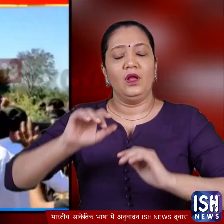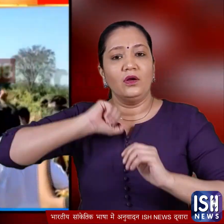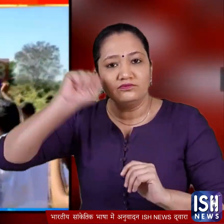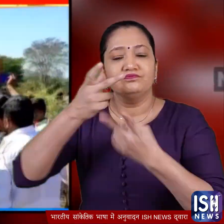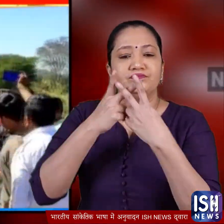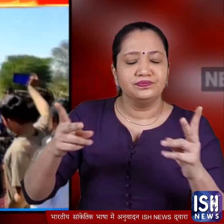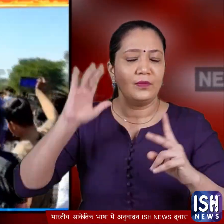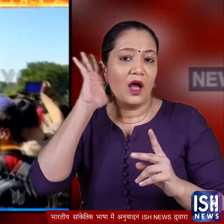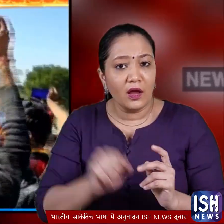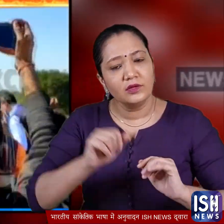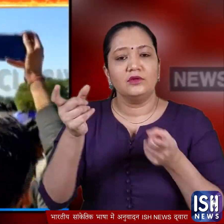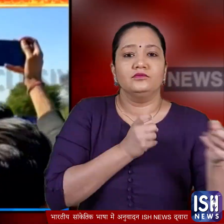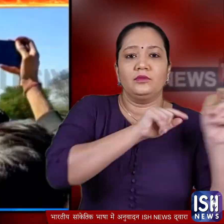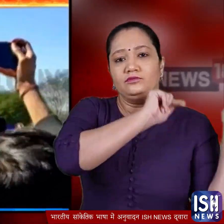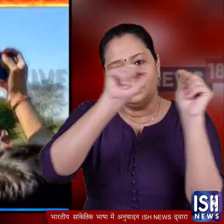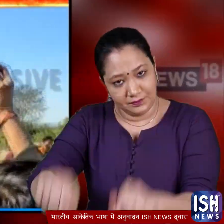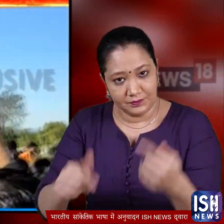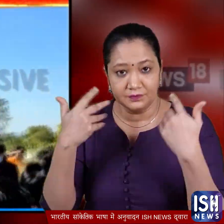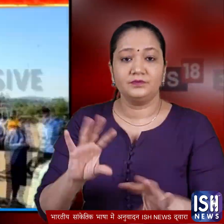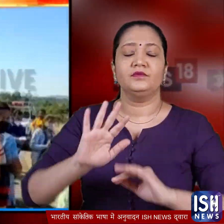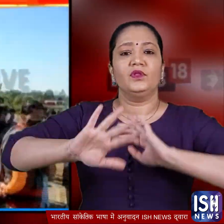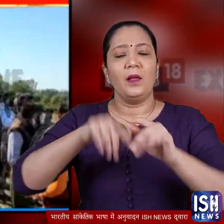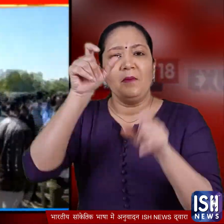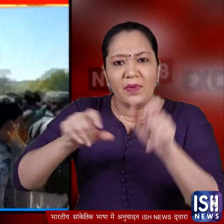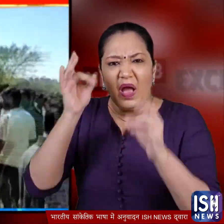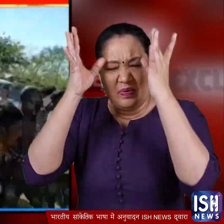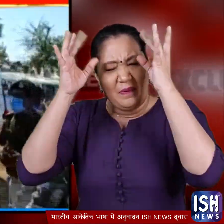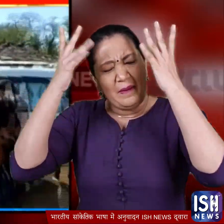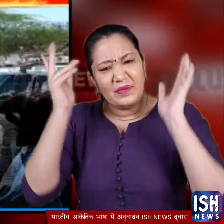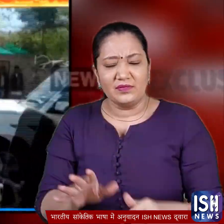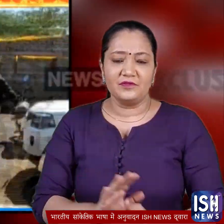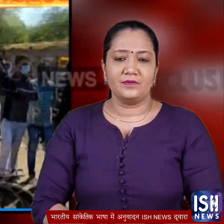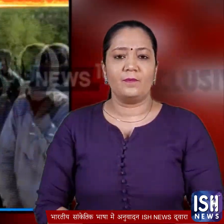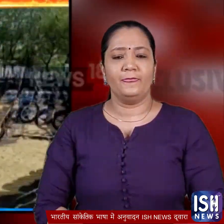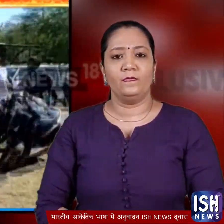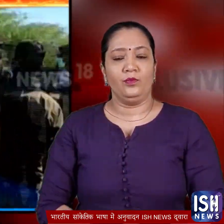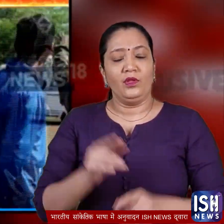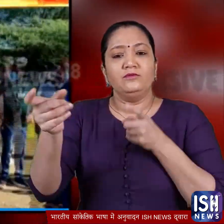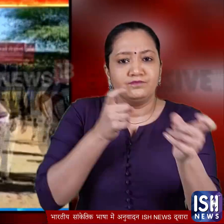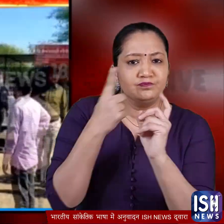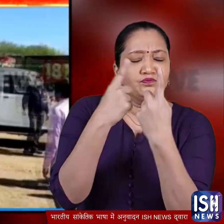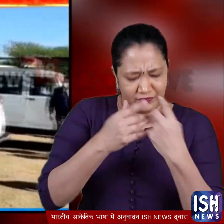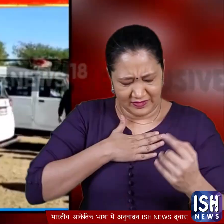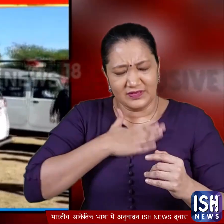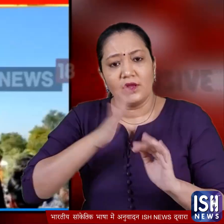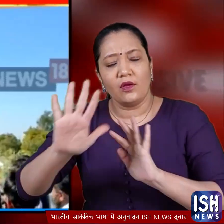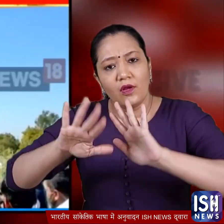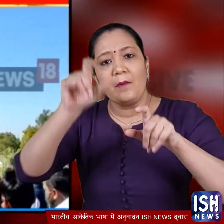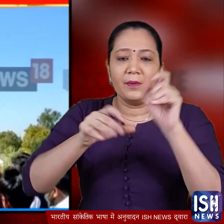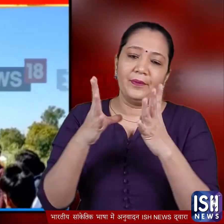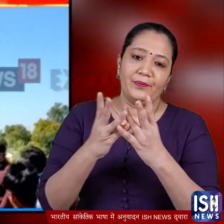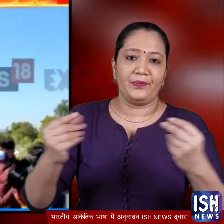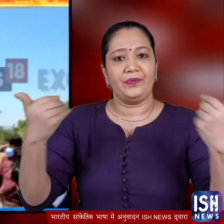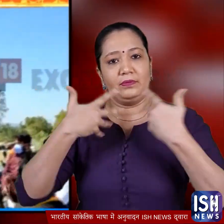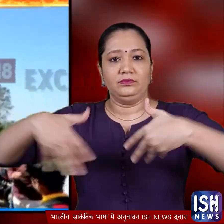में। इस प्रदर्शन की जानकारी मिलते ही प्रशासन के लोग वहां पहुंचे, जिन्हें लोगों के गुस्से का सामना करना पड़ा। हालांकि मामले की जांच का भरोसा मिलने के